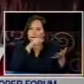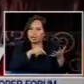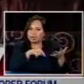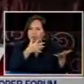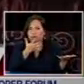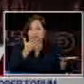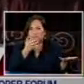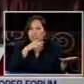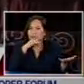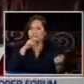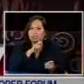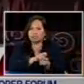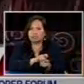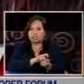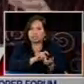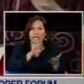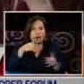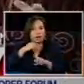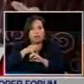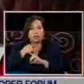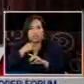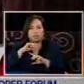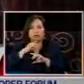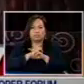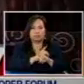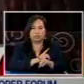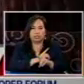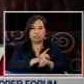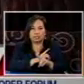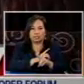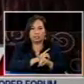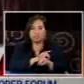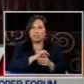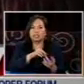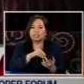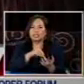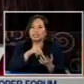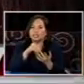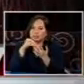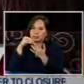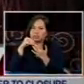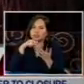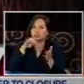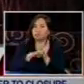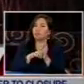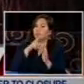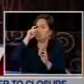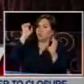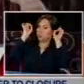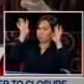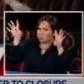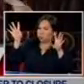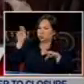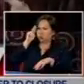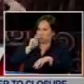inaccurate intelligence report. Lalo na kung i-invoke yung national security. Kulong ka muna bago